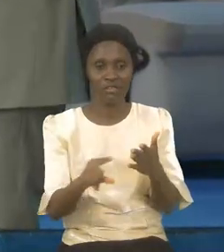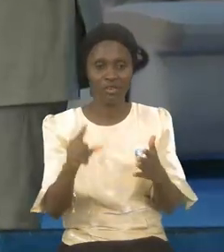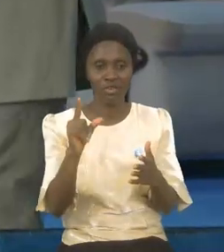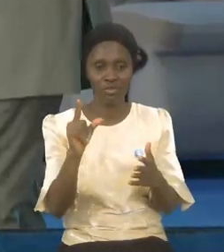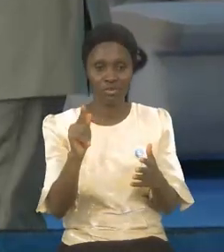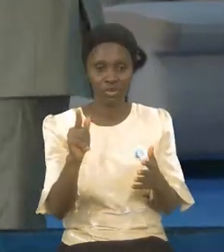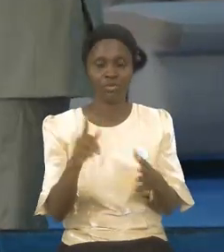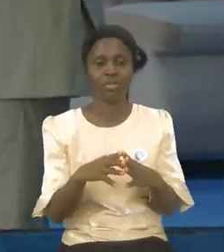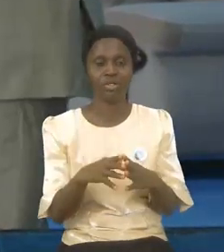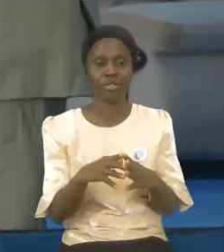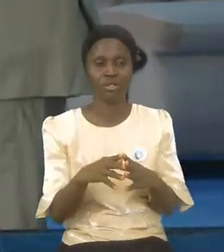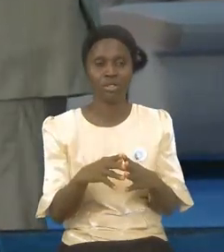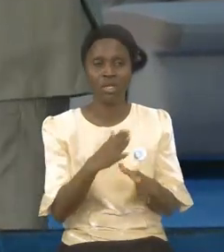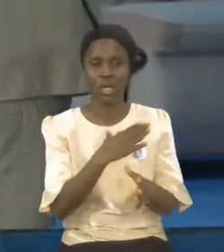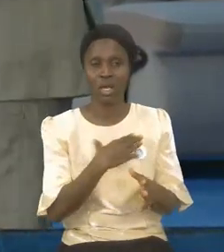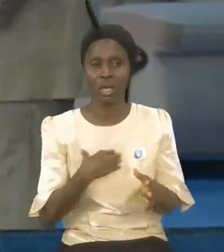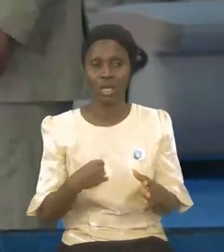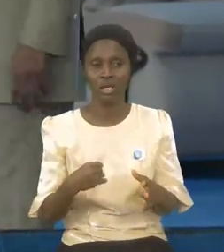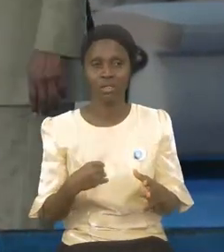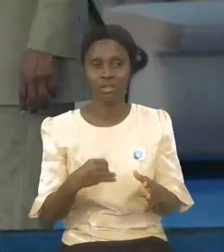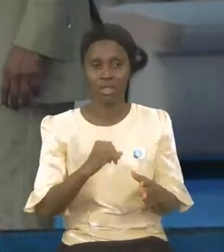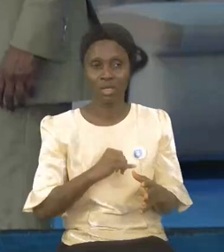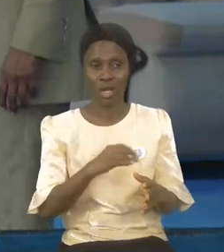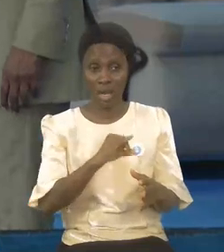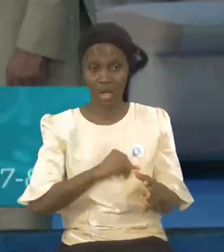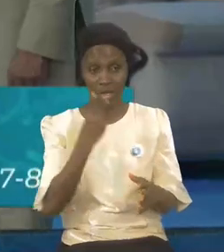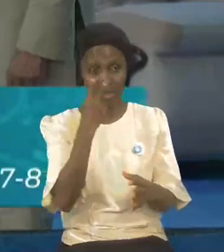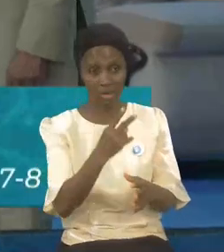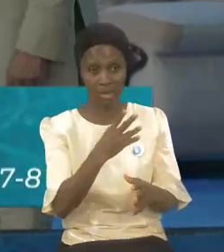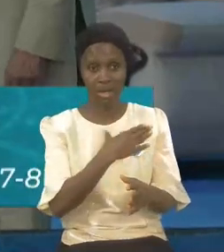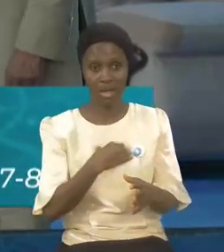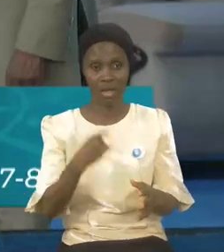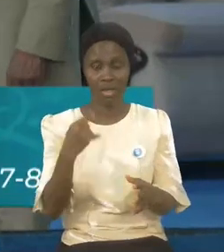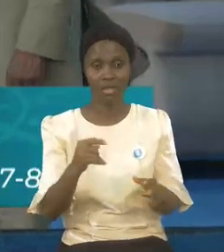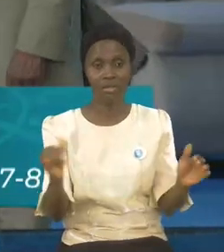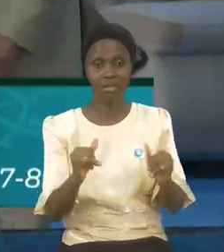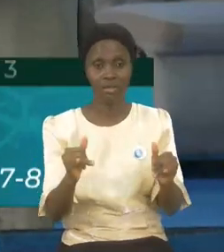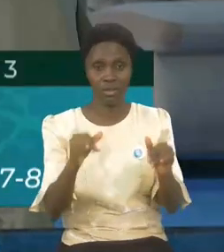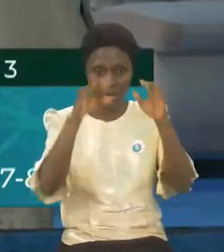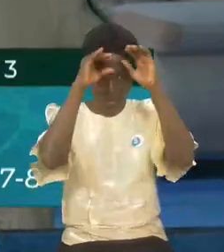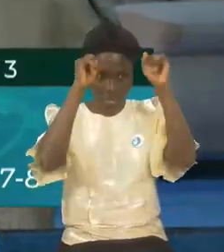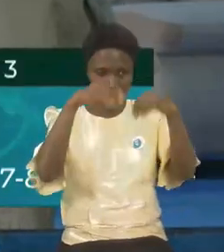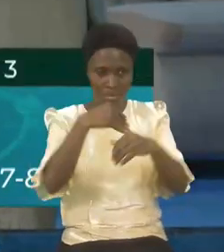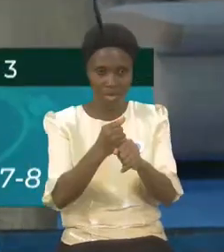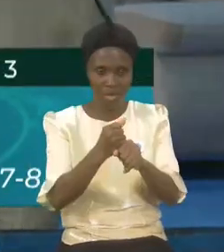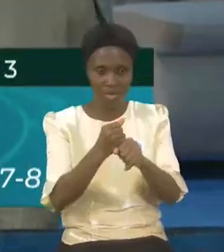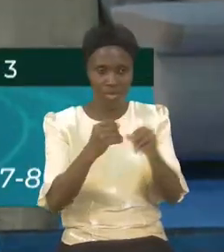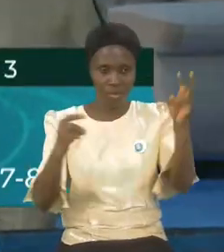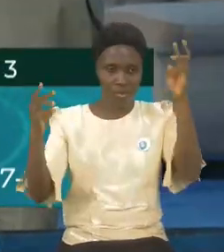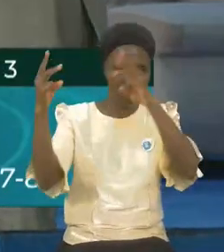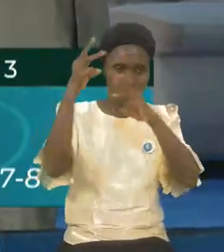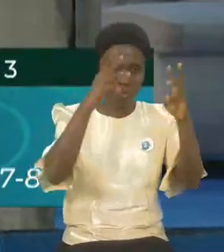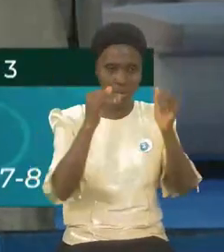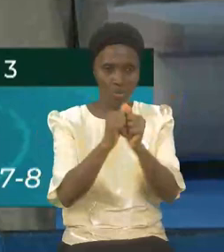Verset 21. Je vis cette corne faire la guerre aux